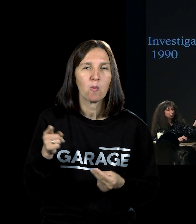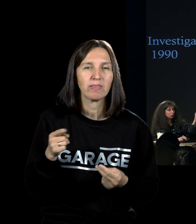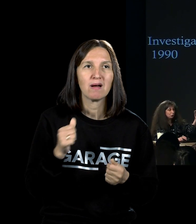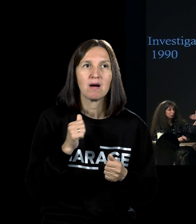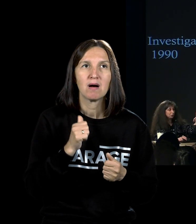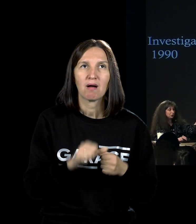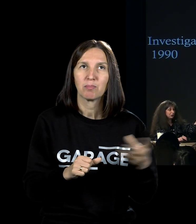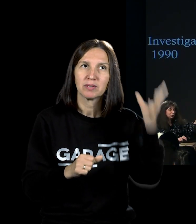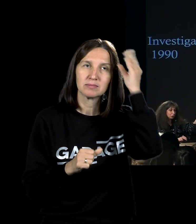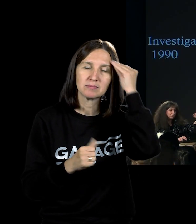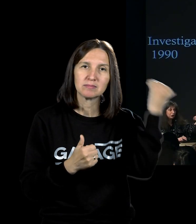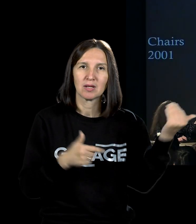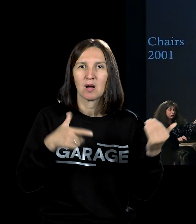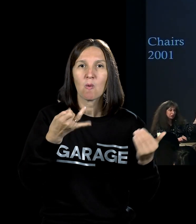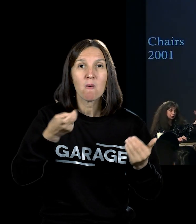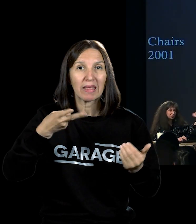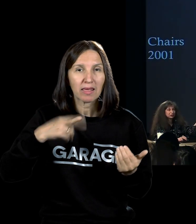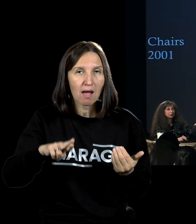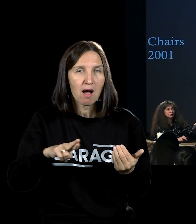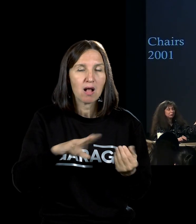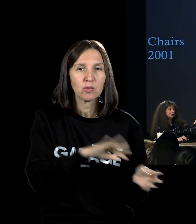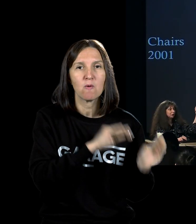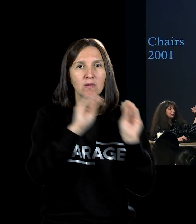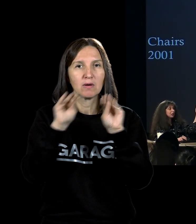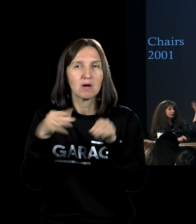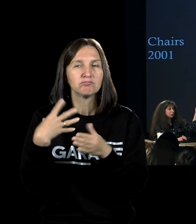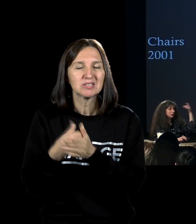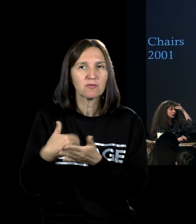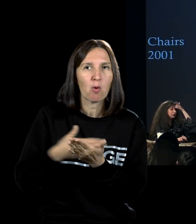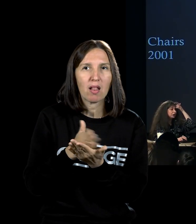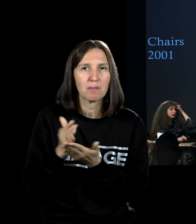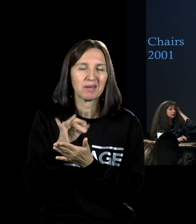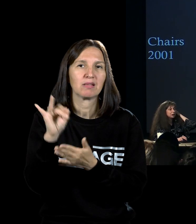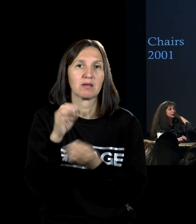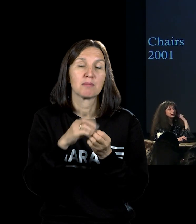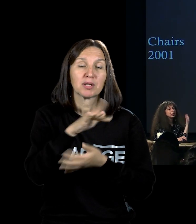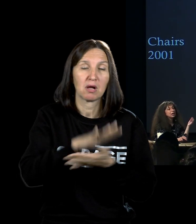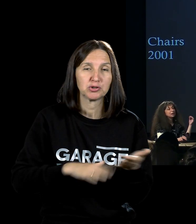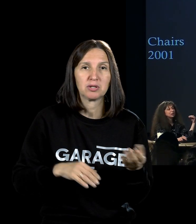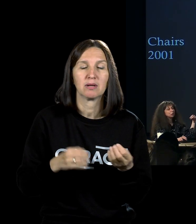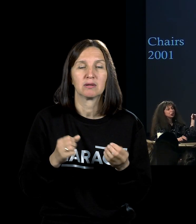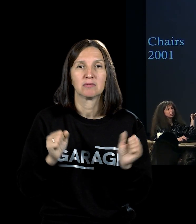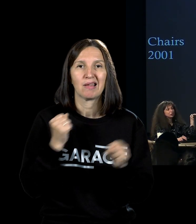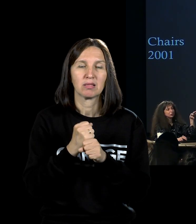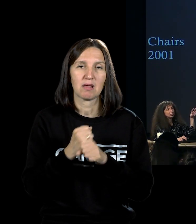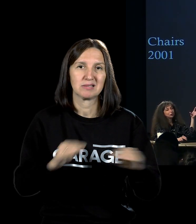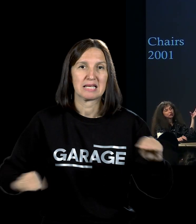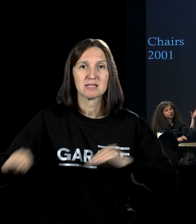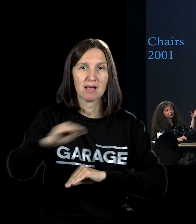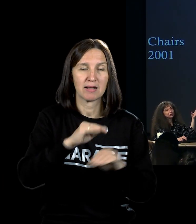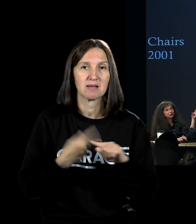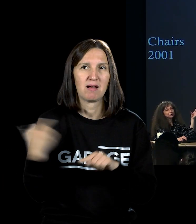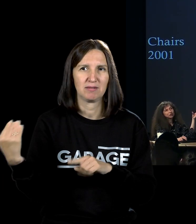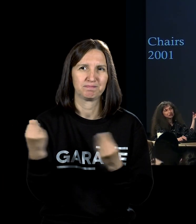но этого Гою он помещает в собственную, как бы, со своим лабиринтом. И продолжает делать инсталляции, где уже вот этот